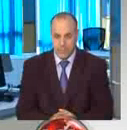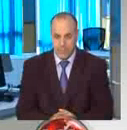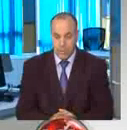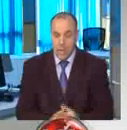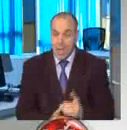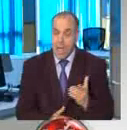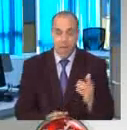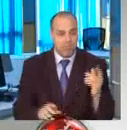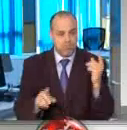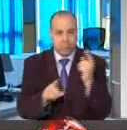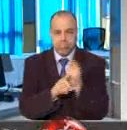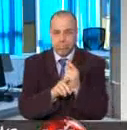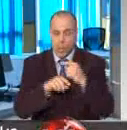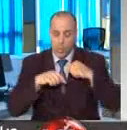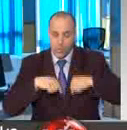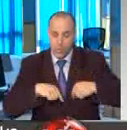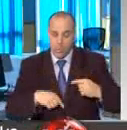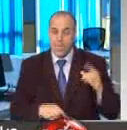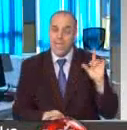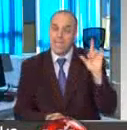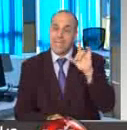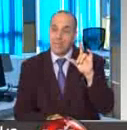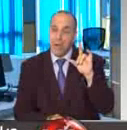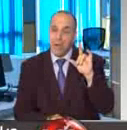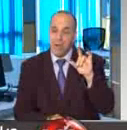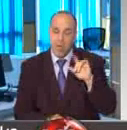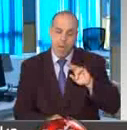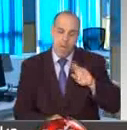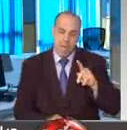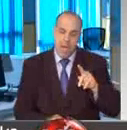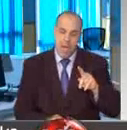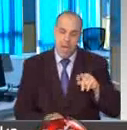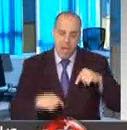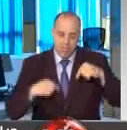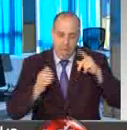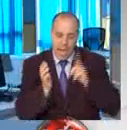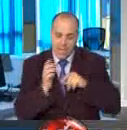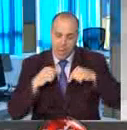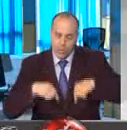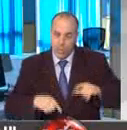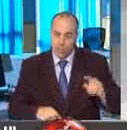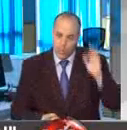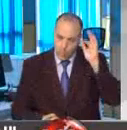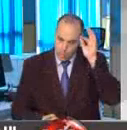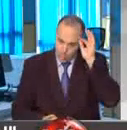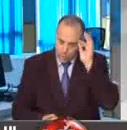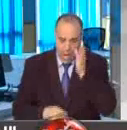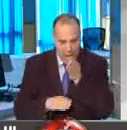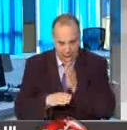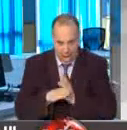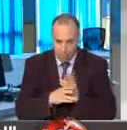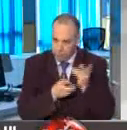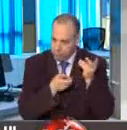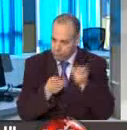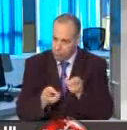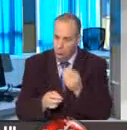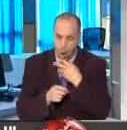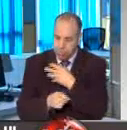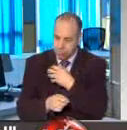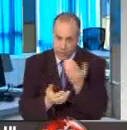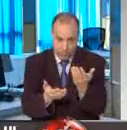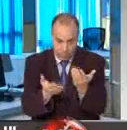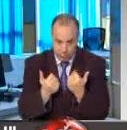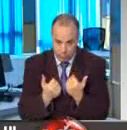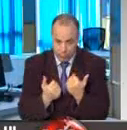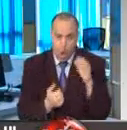خلال لقائه رئيس وزراء لوكسمبورغ زافي بيتيل، أكد رئيس الحكومة أن تونس أصبحت مستعدة لاستقبال المستثمرين من هذا